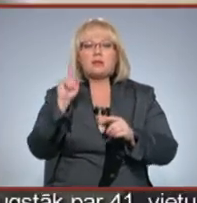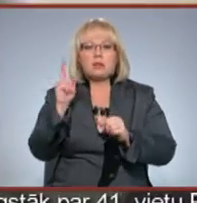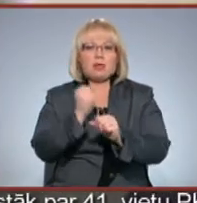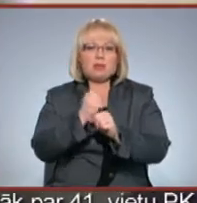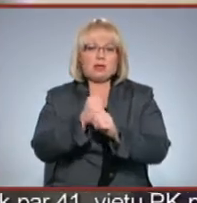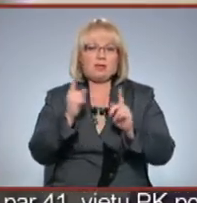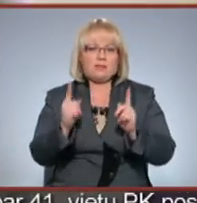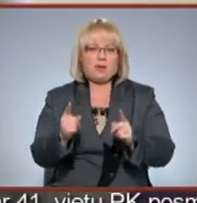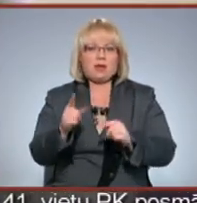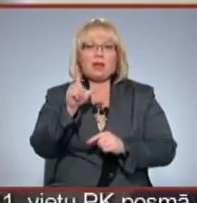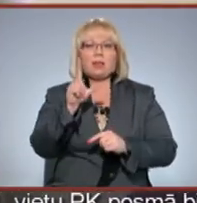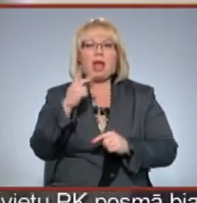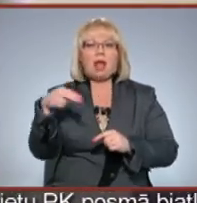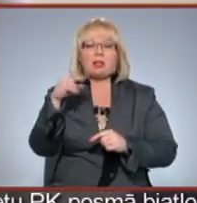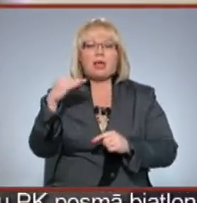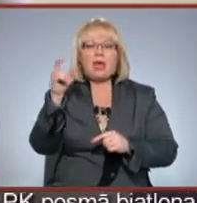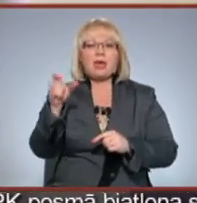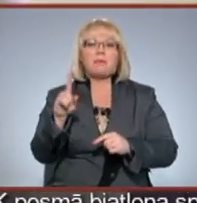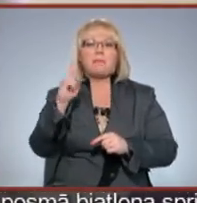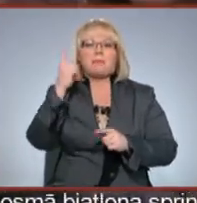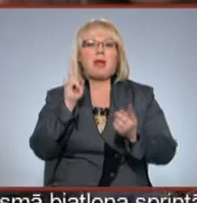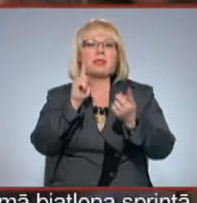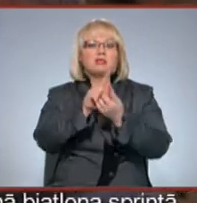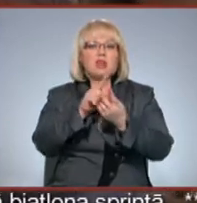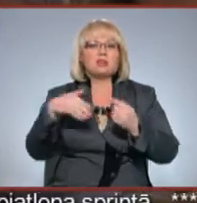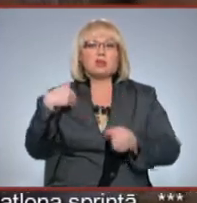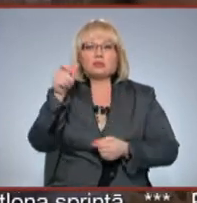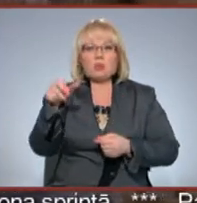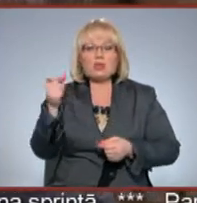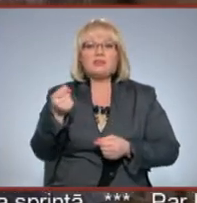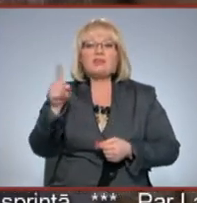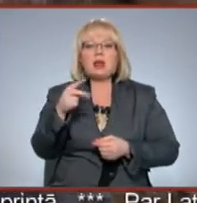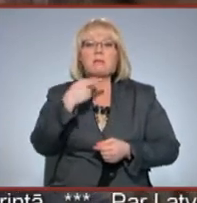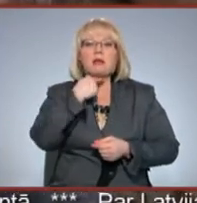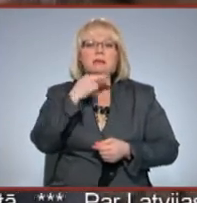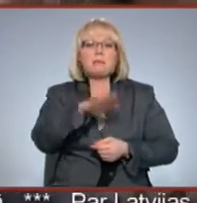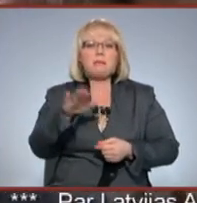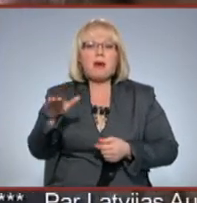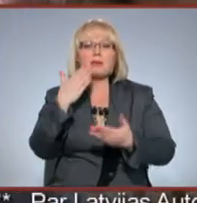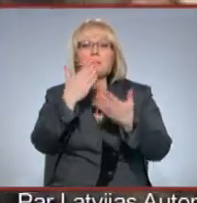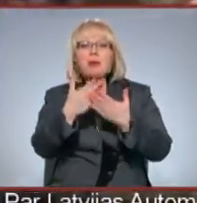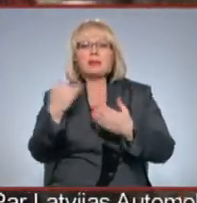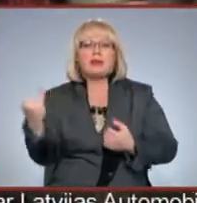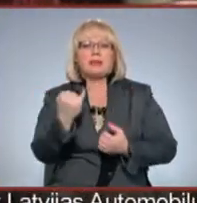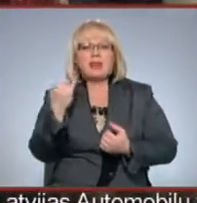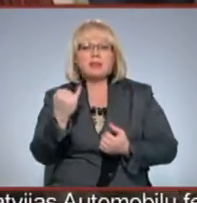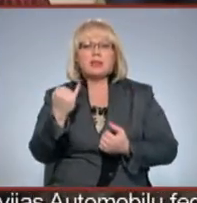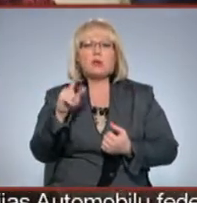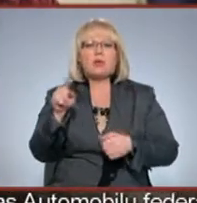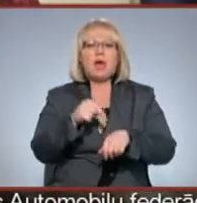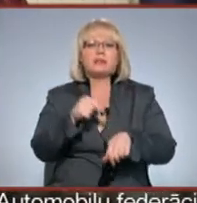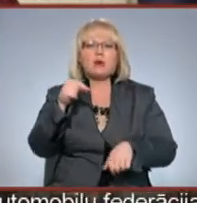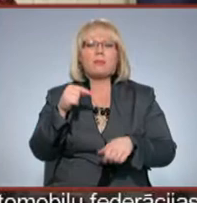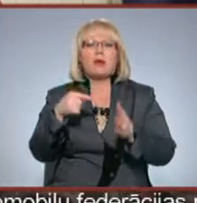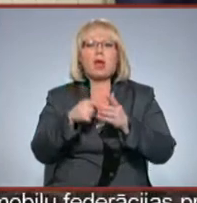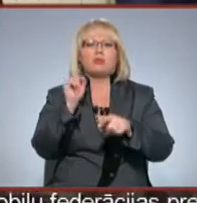vajag. Leldei šī bija pirmā tikšanās ar skolēniem. Viņu visvairāk pārsteidza bērnu izrādītāja interese un aizrautība, ar kādu viņi